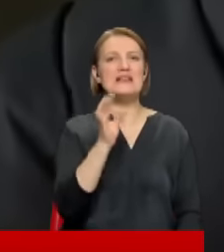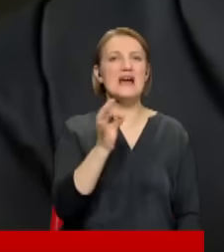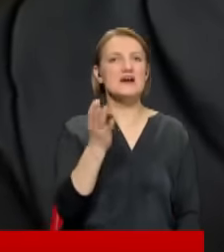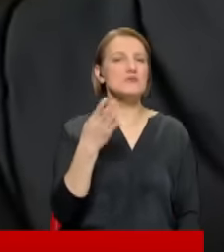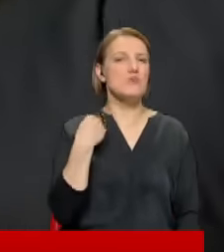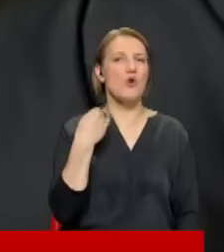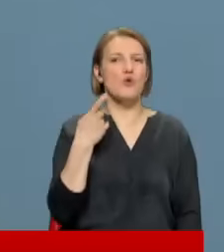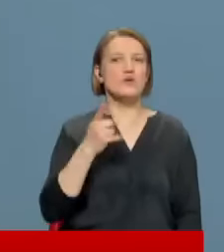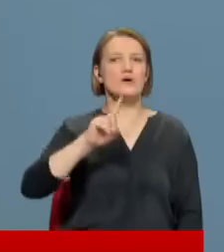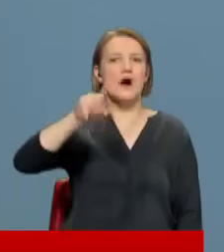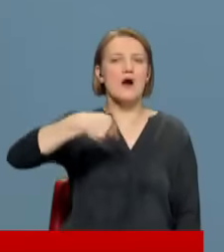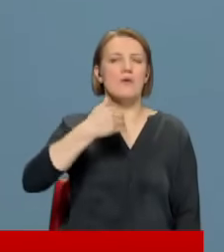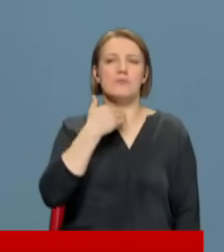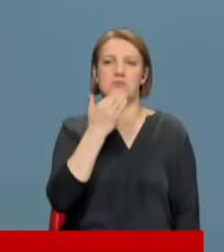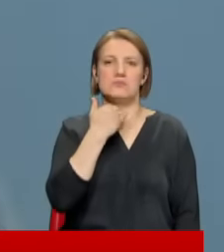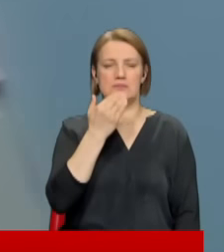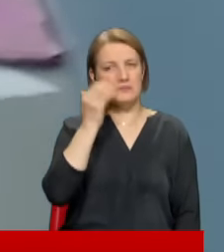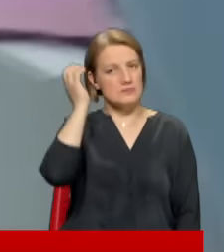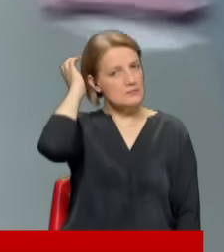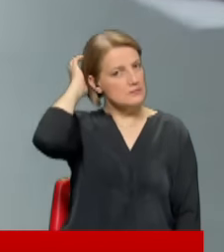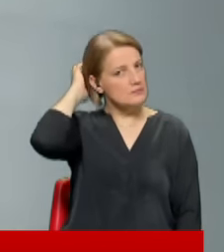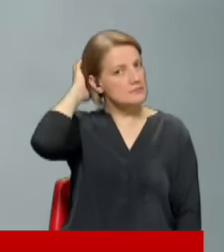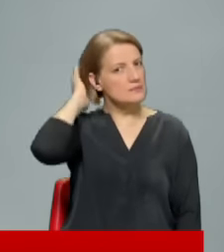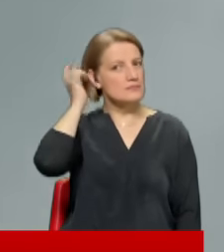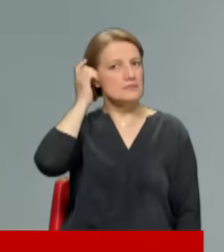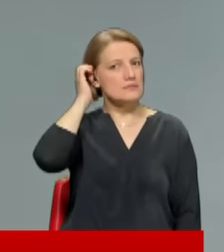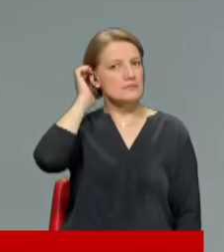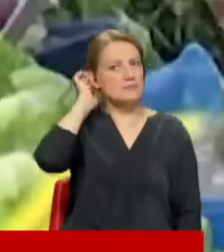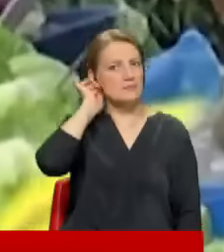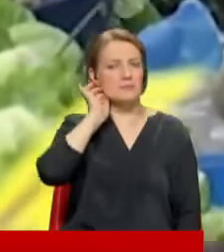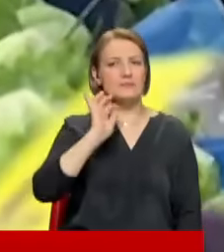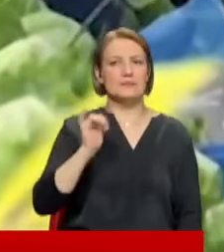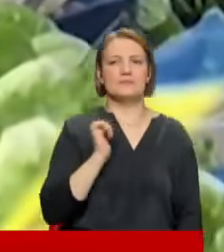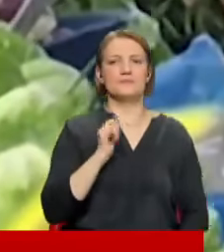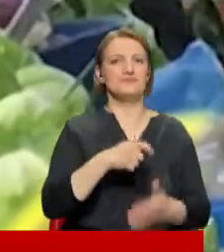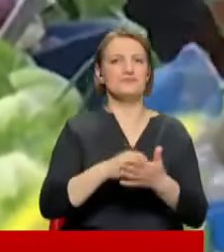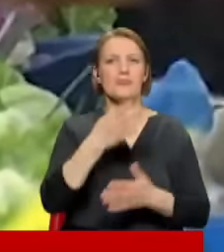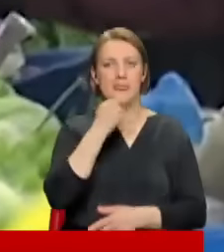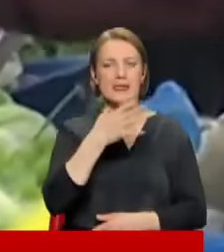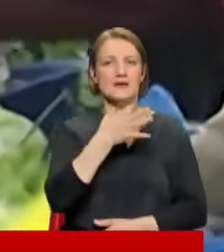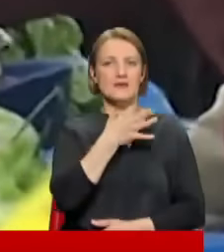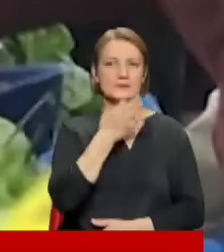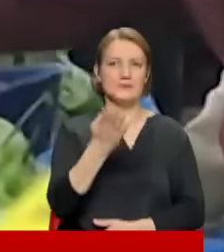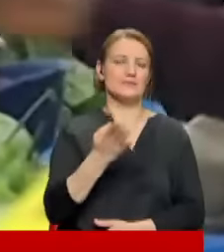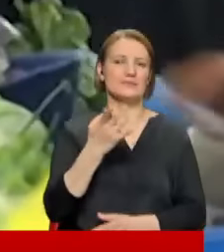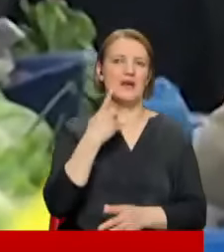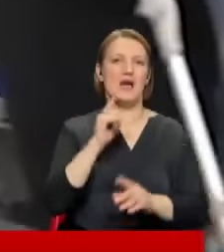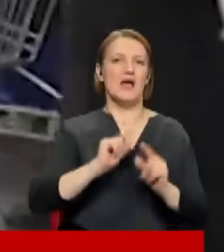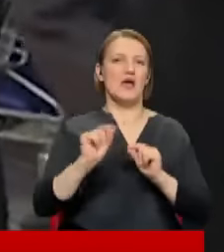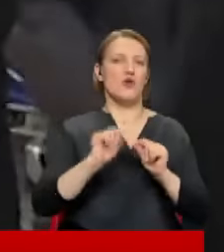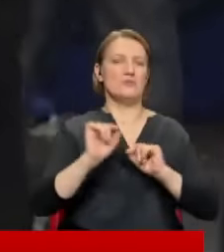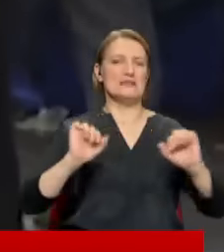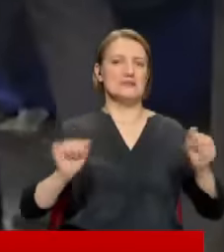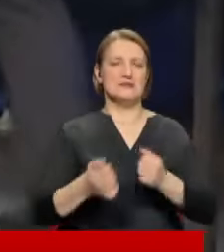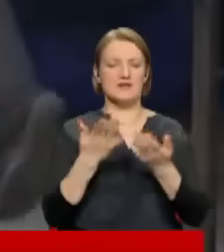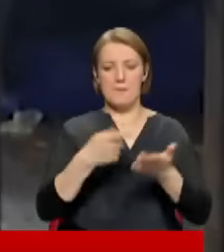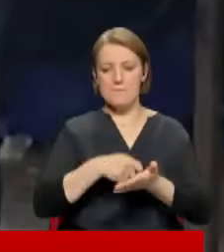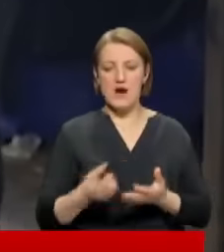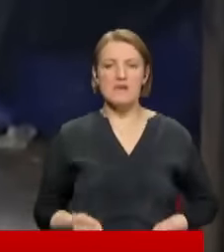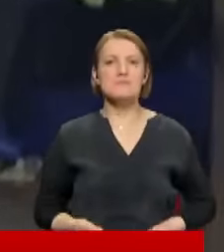borç tahsil edilemedi. En çok da asgari ücretli, emekli, dar gelirliyi vurdu ekonomik sıkıntılar.